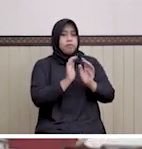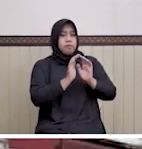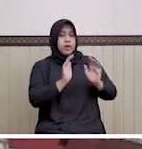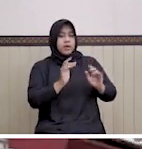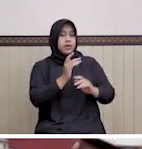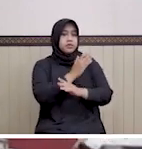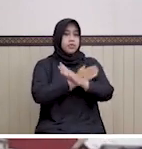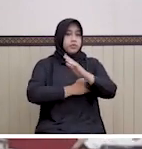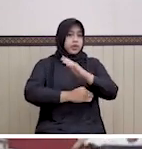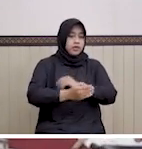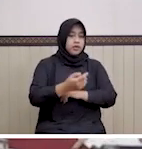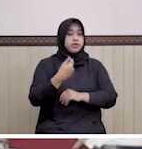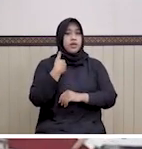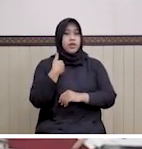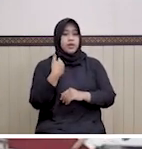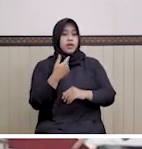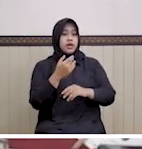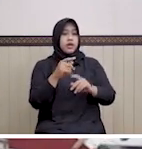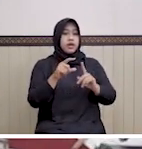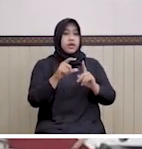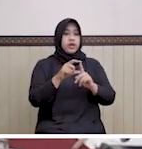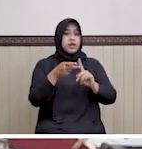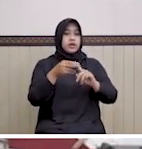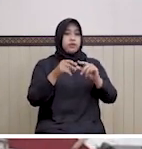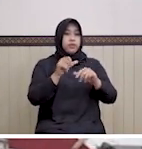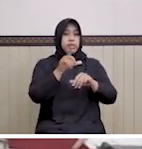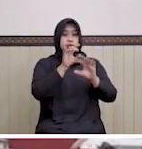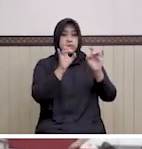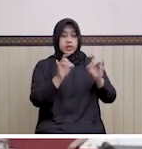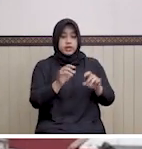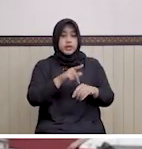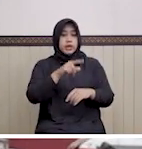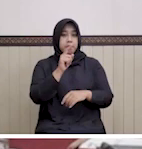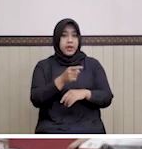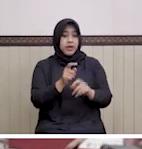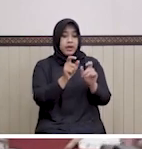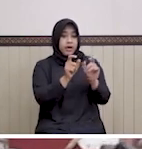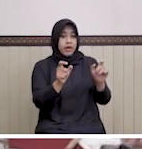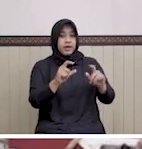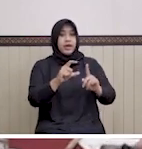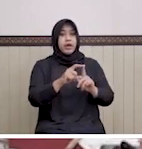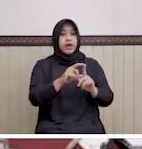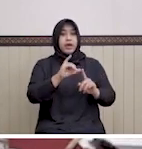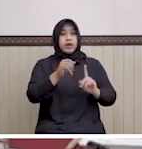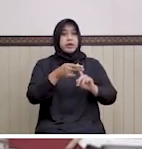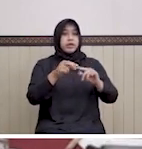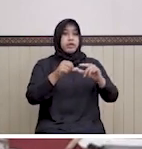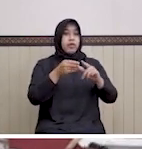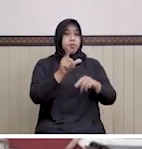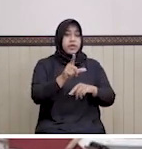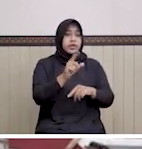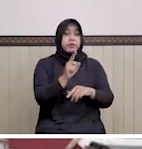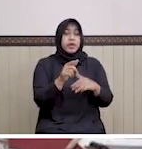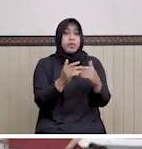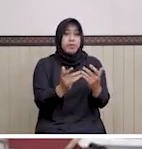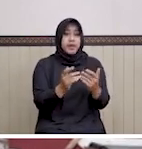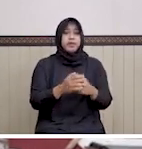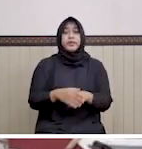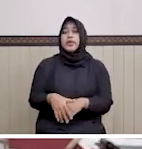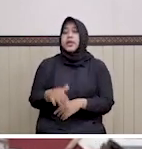sabilitas ada difabel bagiannya ini kita pakai istilah difable ini kenapa ya Mas ya Iya